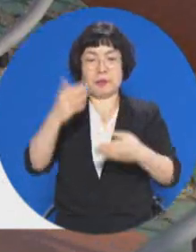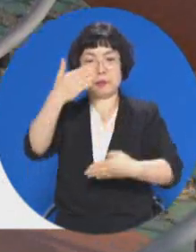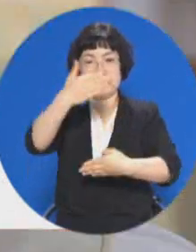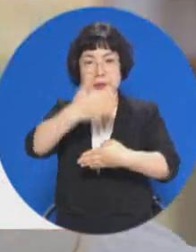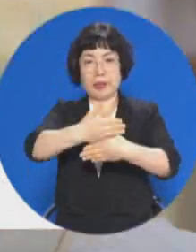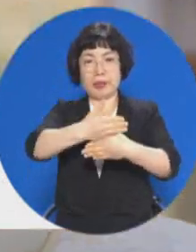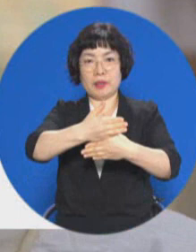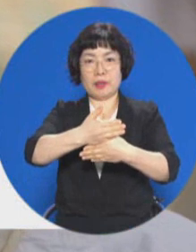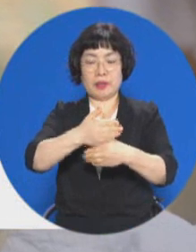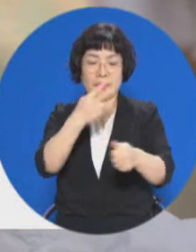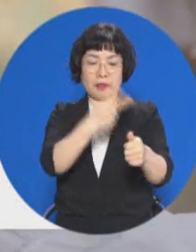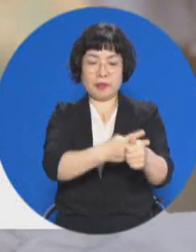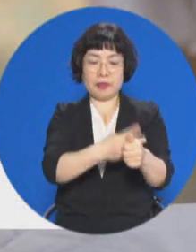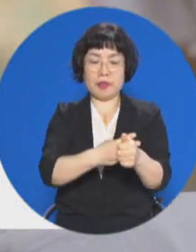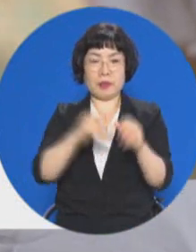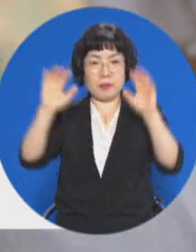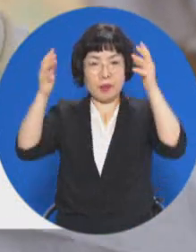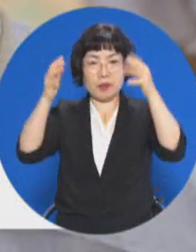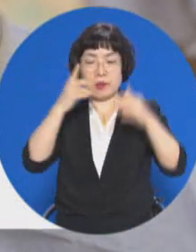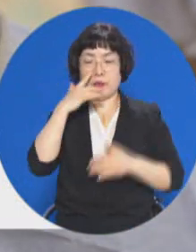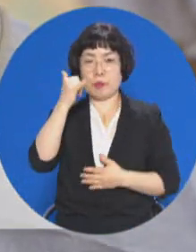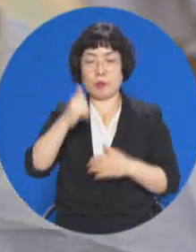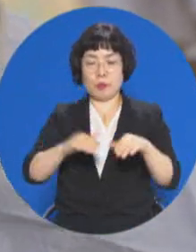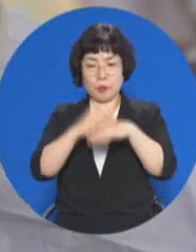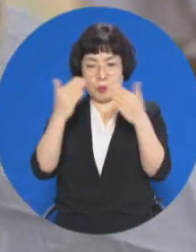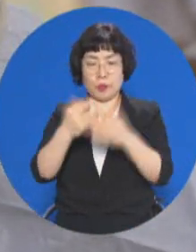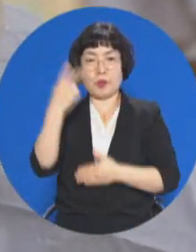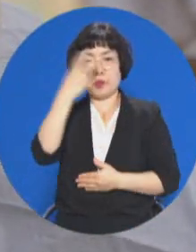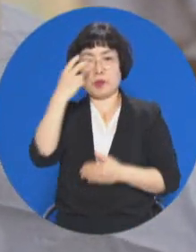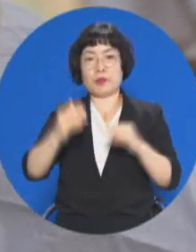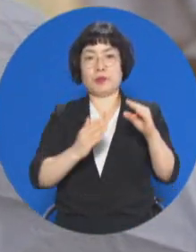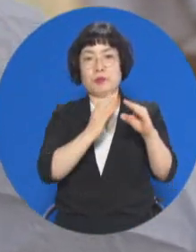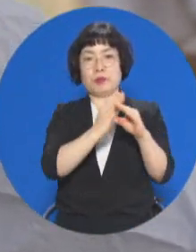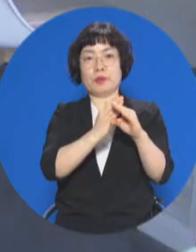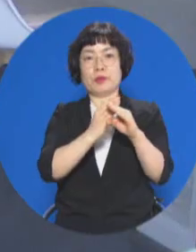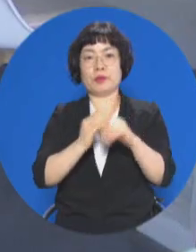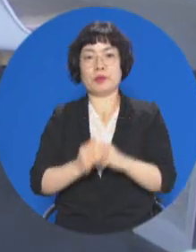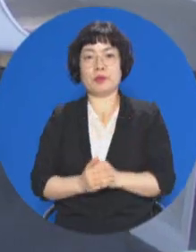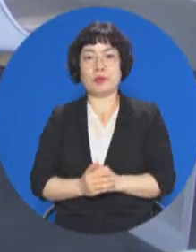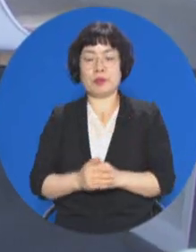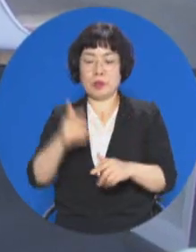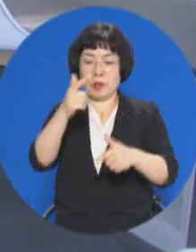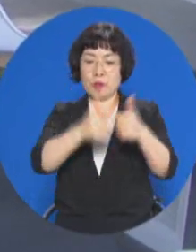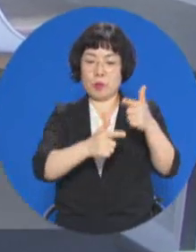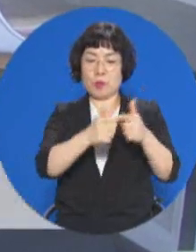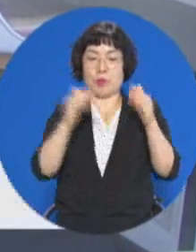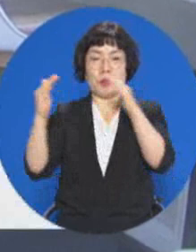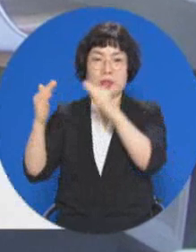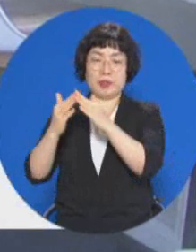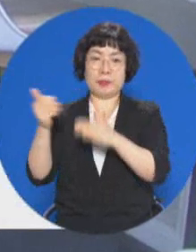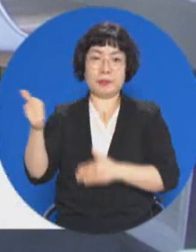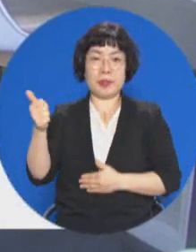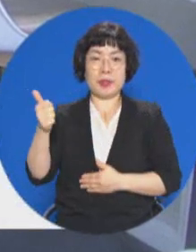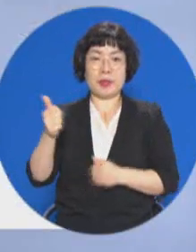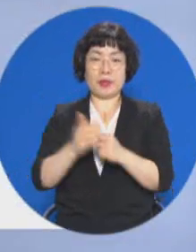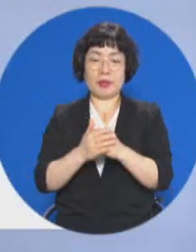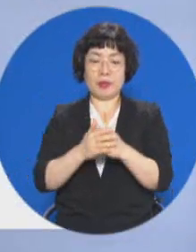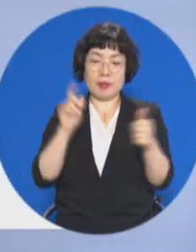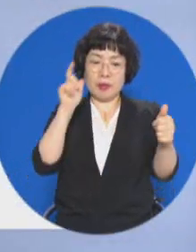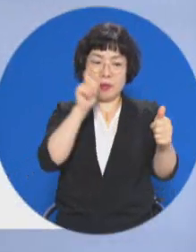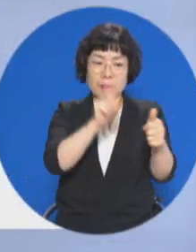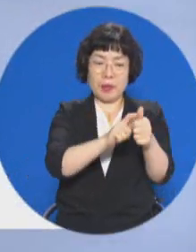폐쇄됐고 동료 교사와 원생, 학부모 등이 검사를 받고 있습니다. 목포에 거주하는 이 교사는 최근